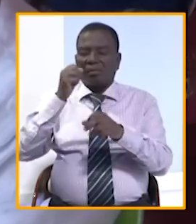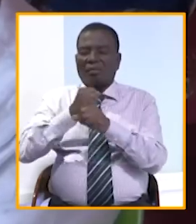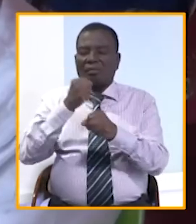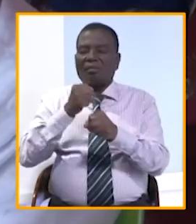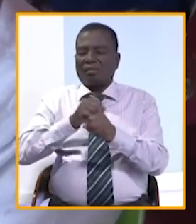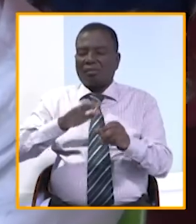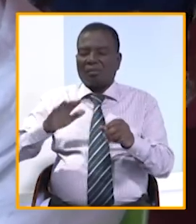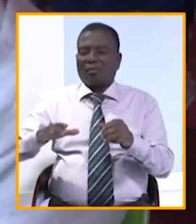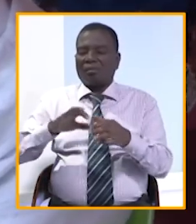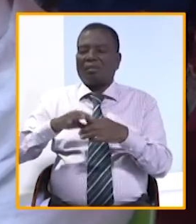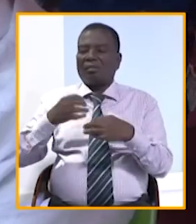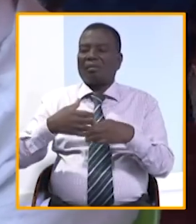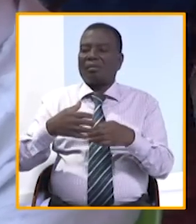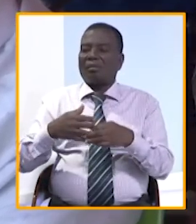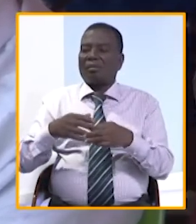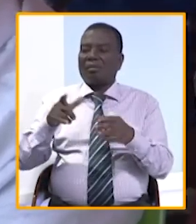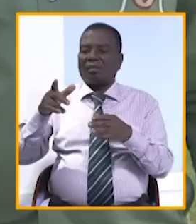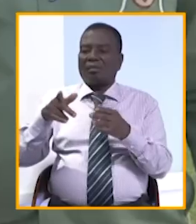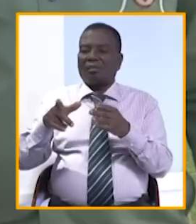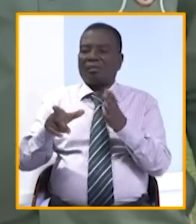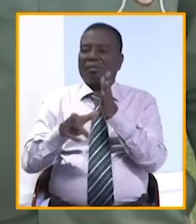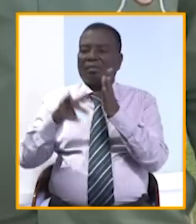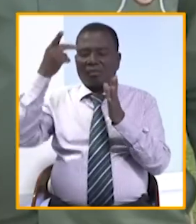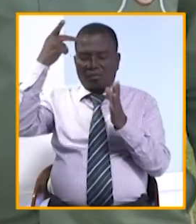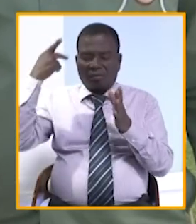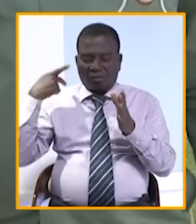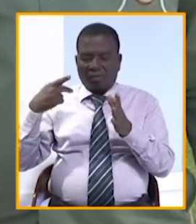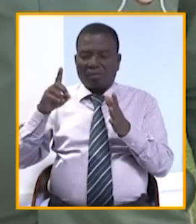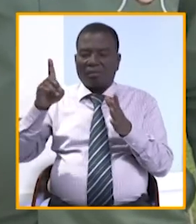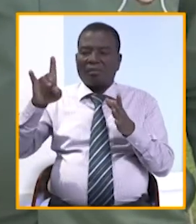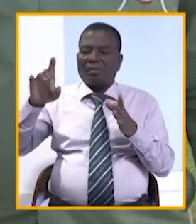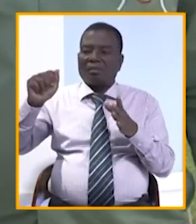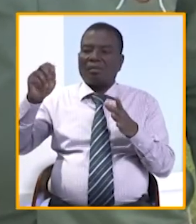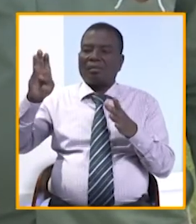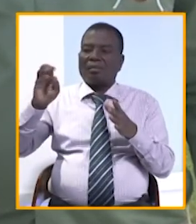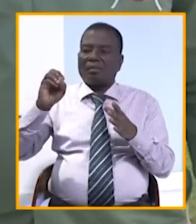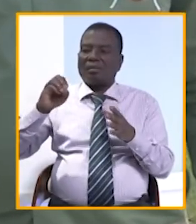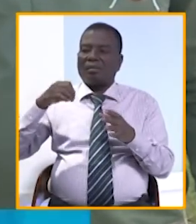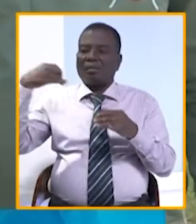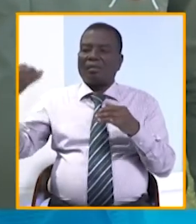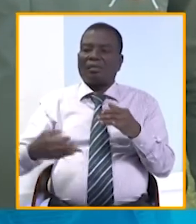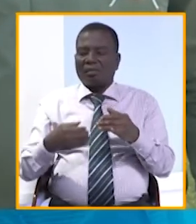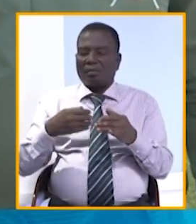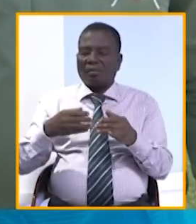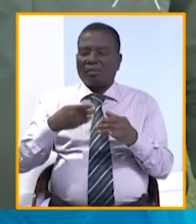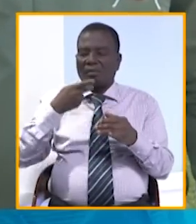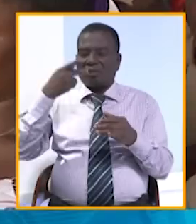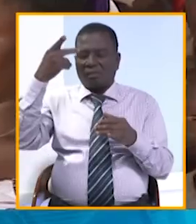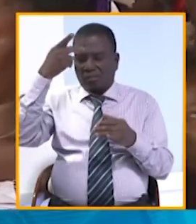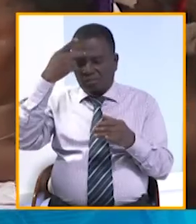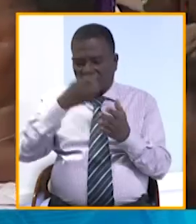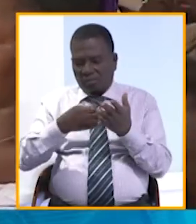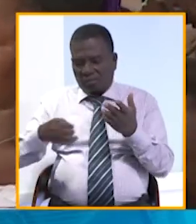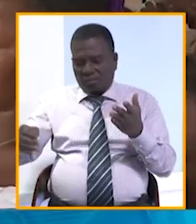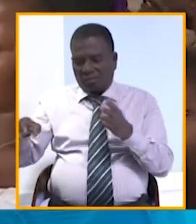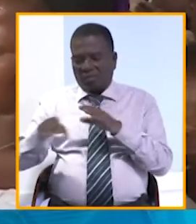les champs aux heures de cours. Le sous-préfet de Diabo, Soulange Touapé, invite également les parents d'élèves au retrait ou à l'établissement des actes